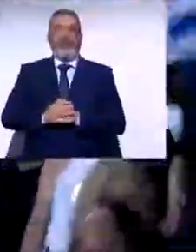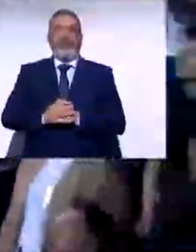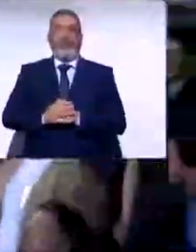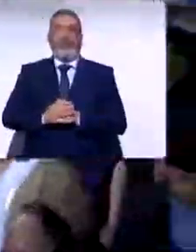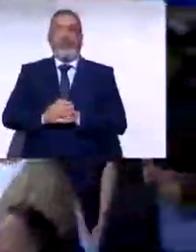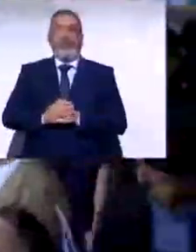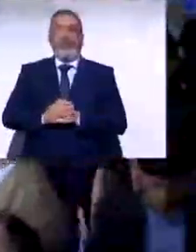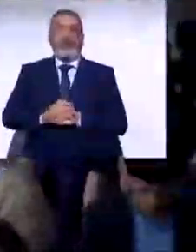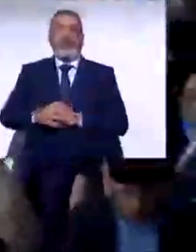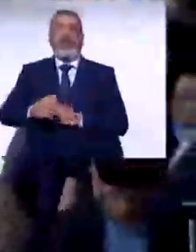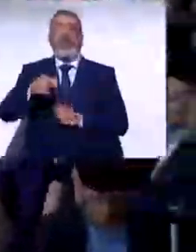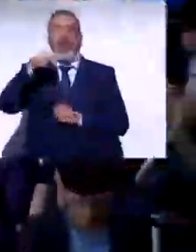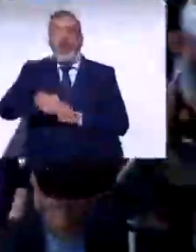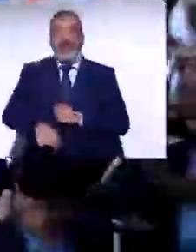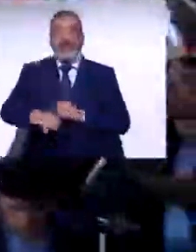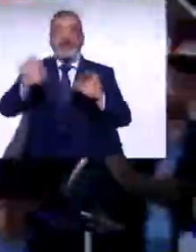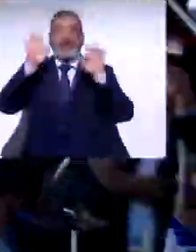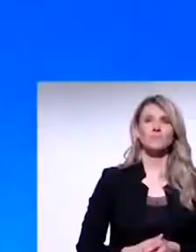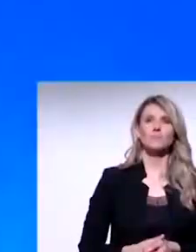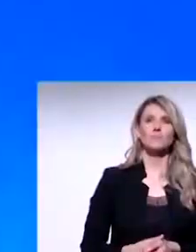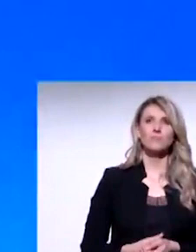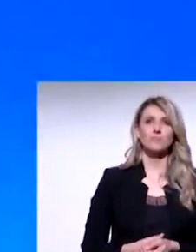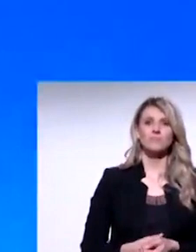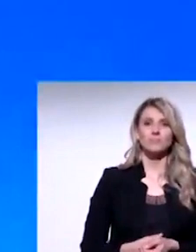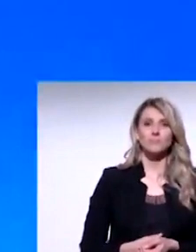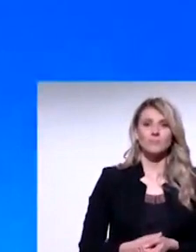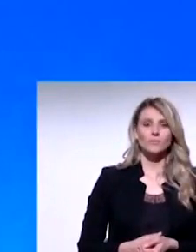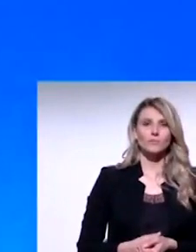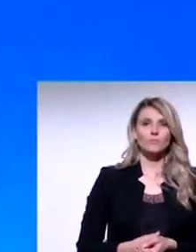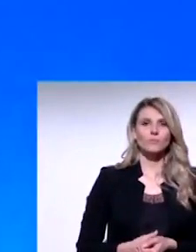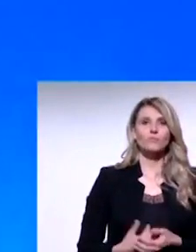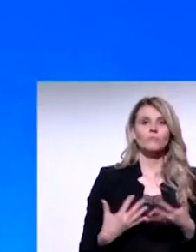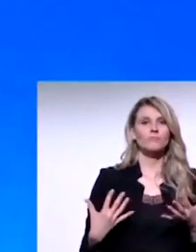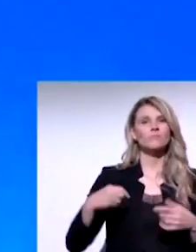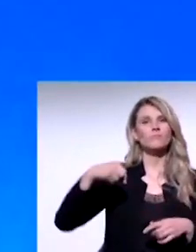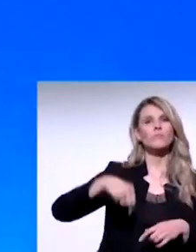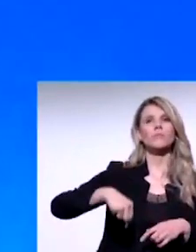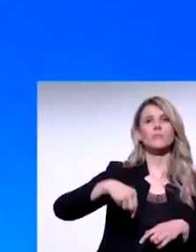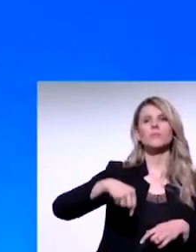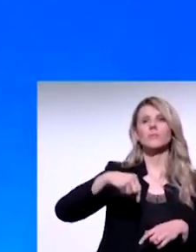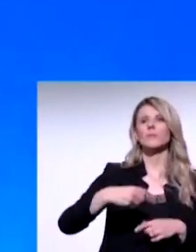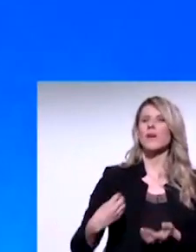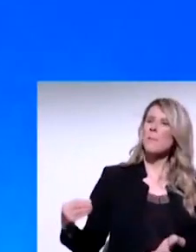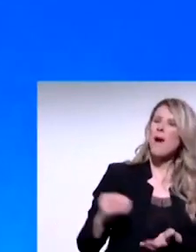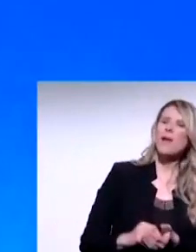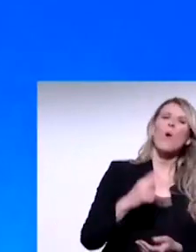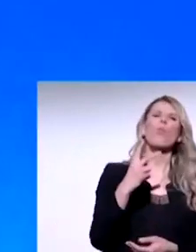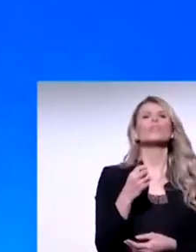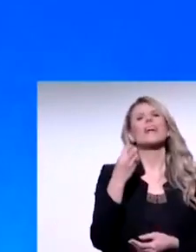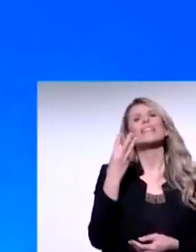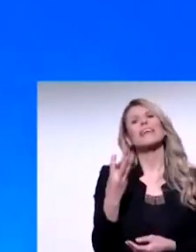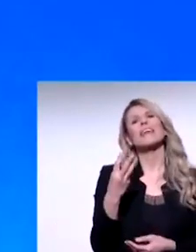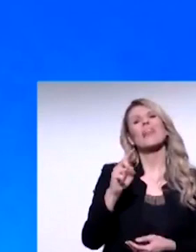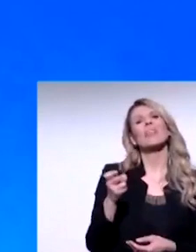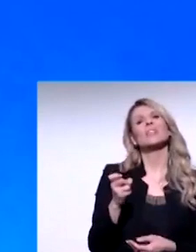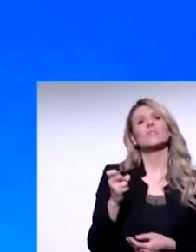sociale molto costoso che propone e che potrebbe causare turbolenze nell'economia greca. Ξανά 83 δις από το